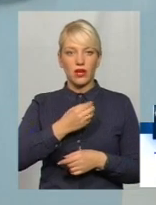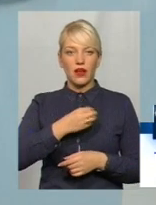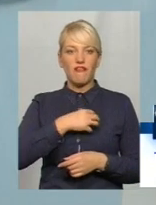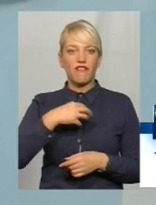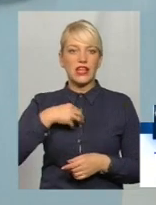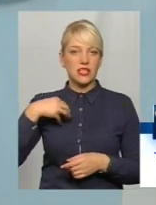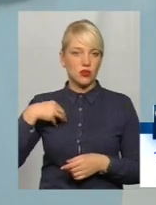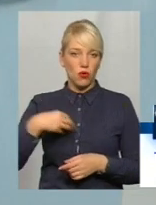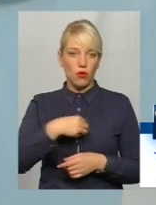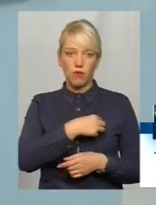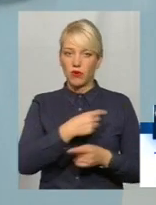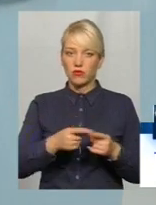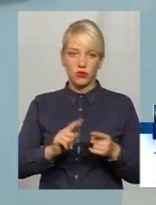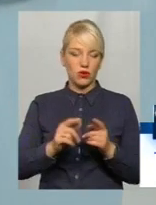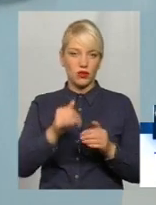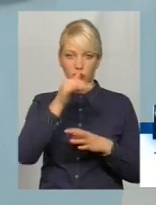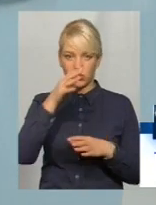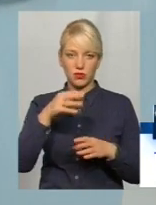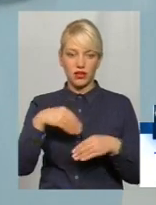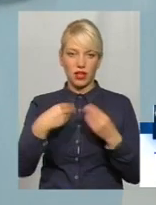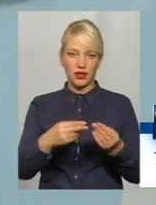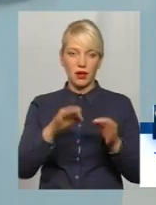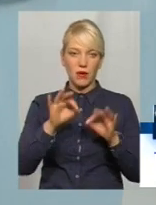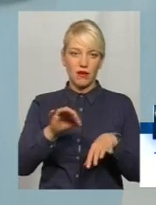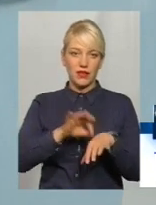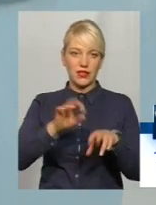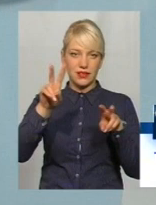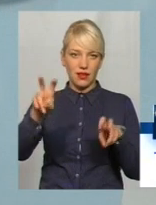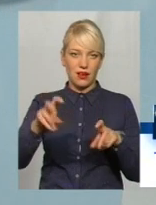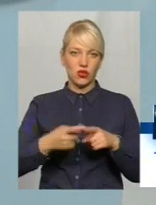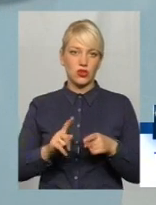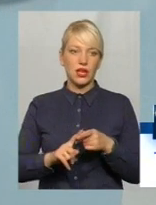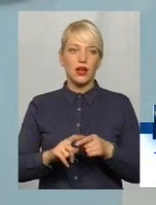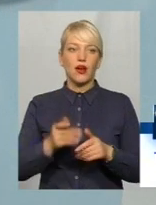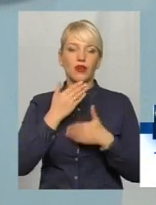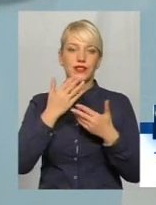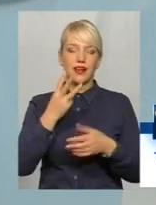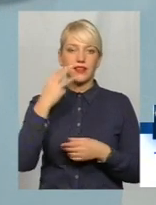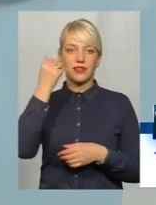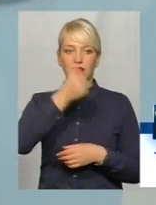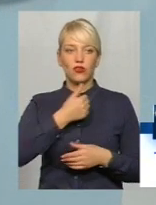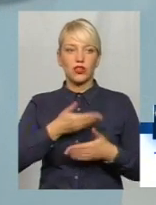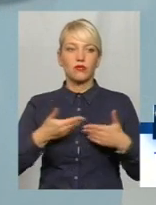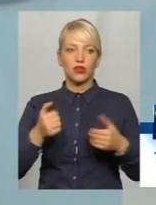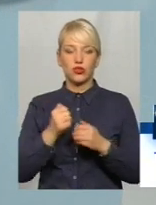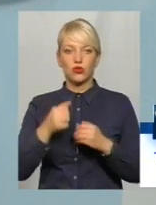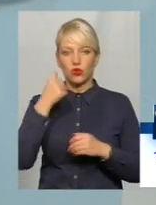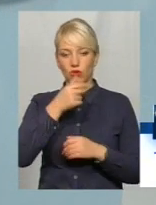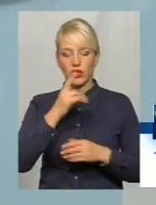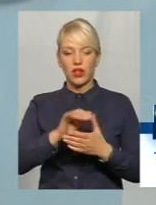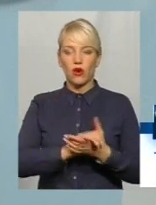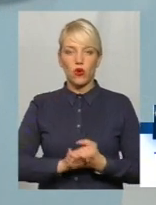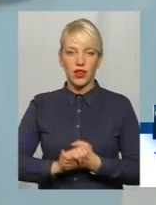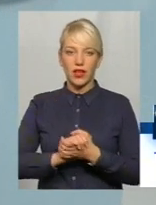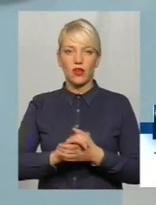можна поставити діагноз. Однозначно. Хочу сказати, що за останні років три ми щороку на колегії обласної